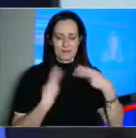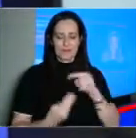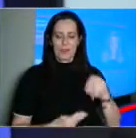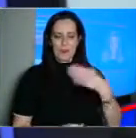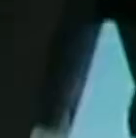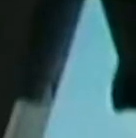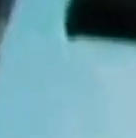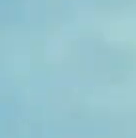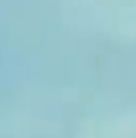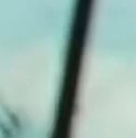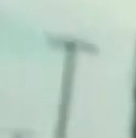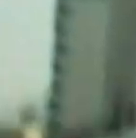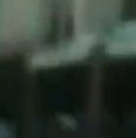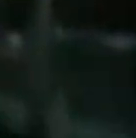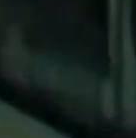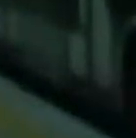הבא.